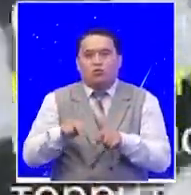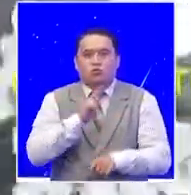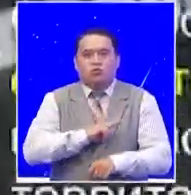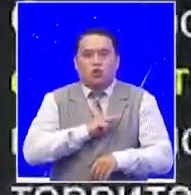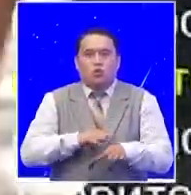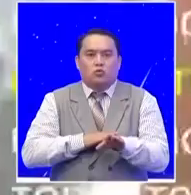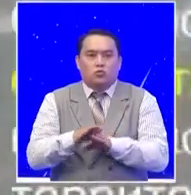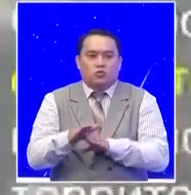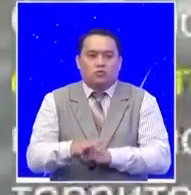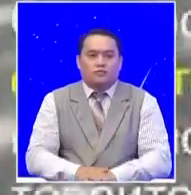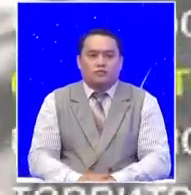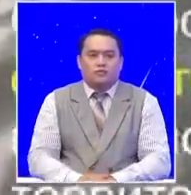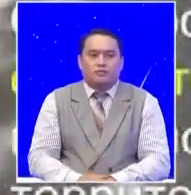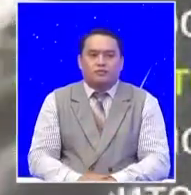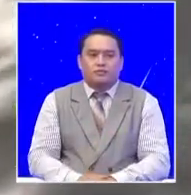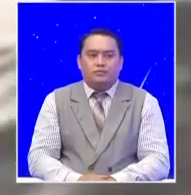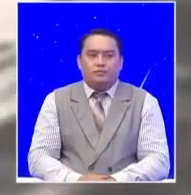жүргізіліп жатыр.